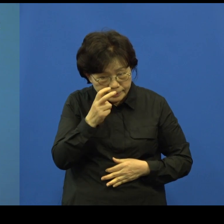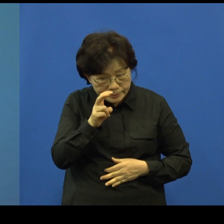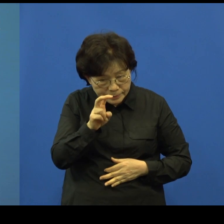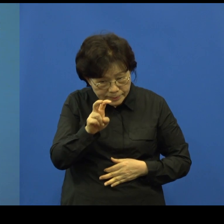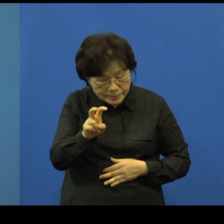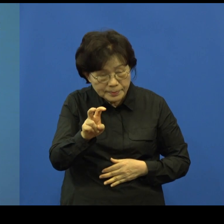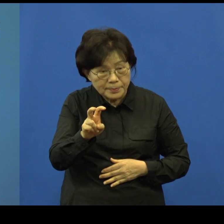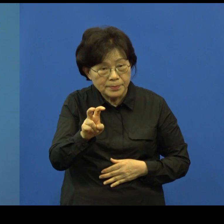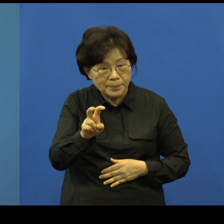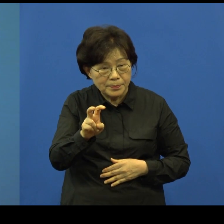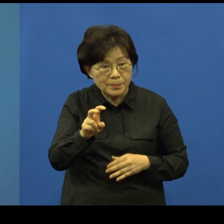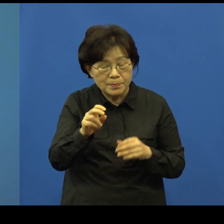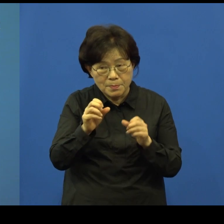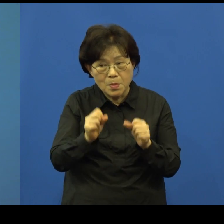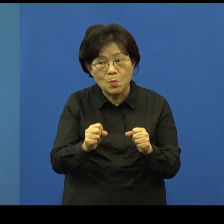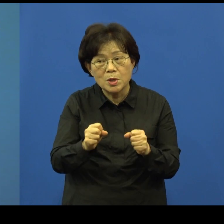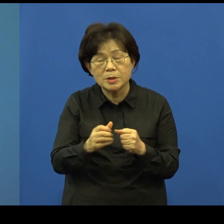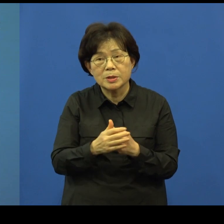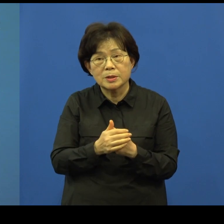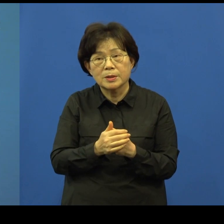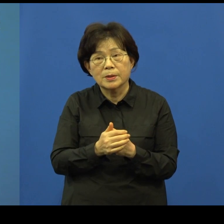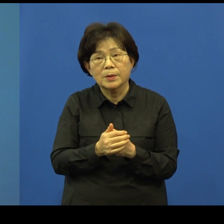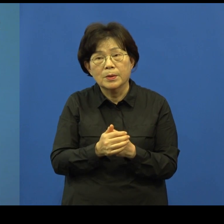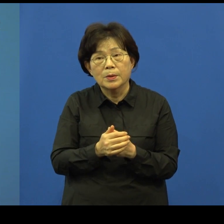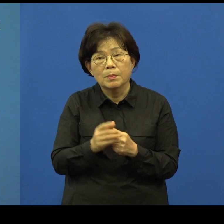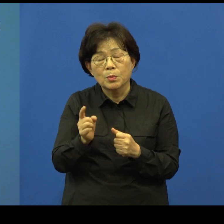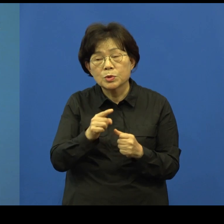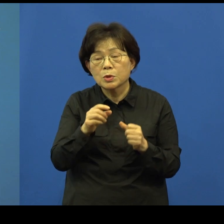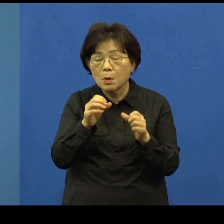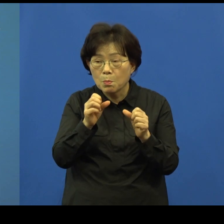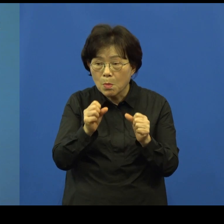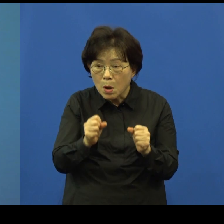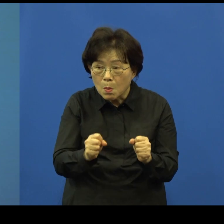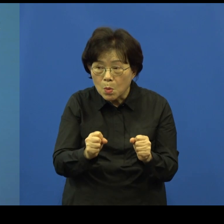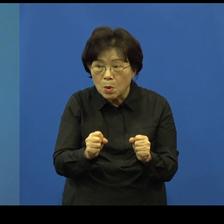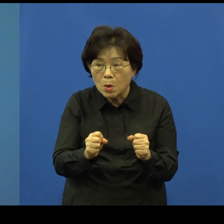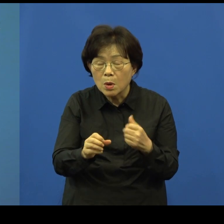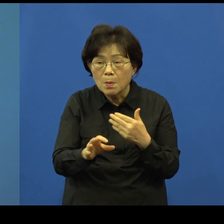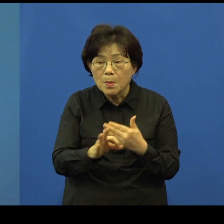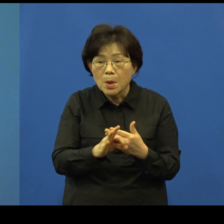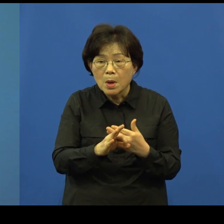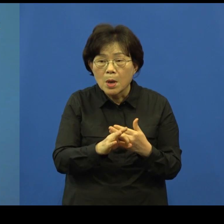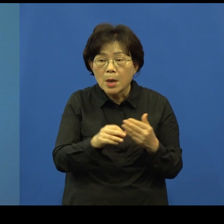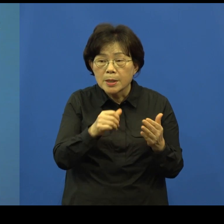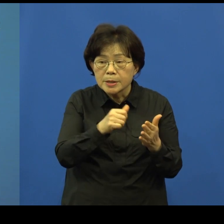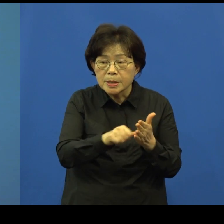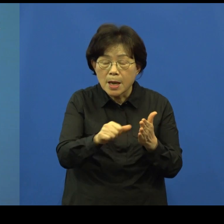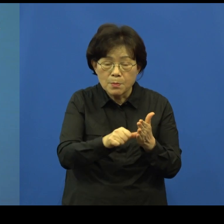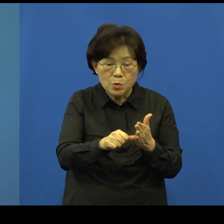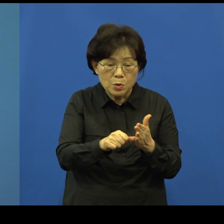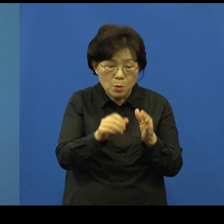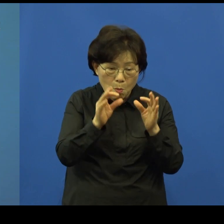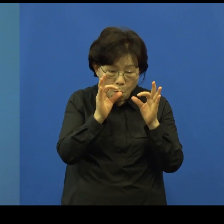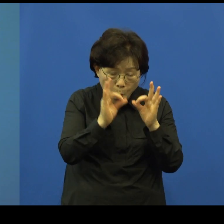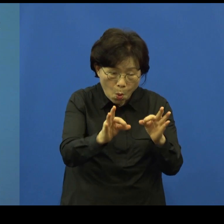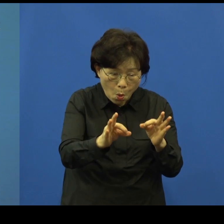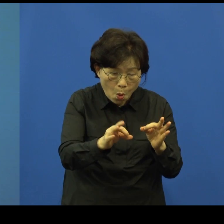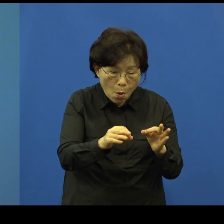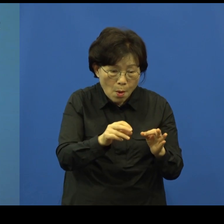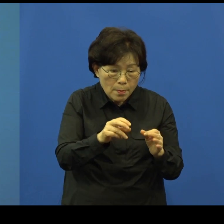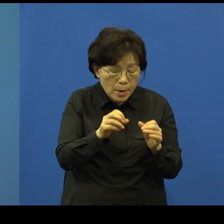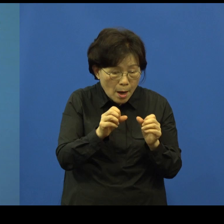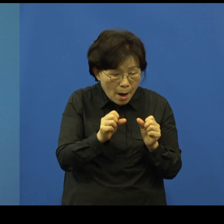예. 머물러 있는 거예요. 뭐든지 여러분 머물러 있어 보세요. 이게 사물에 머물러 있어 보면